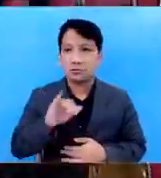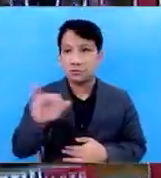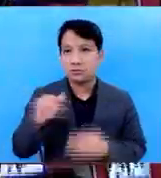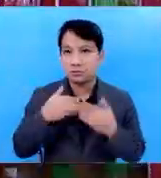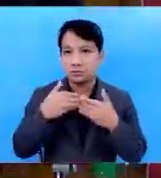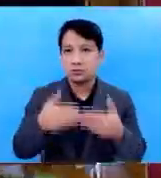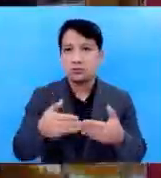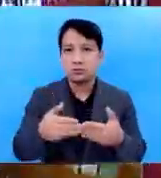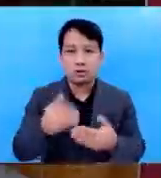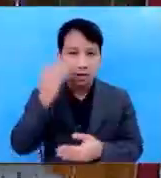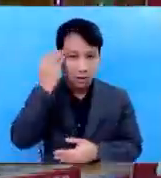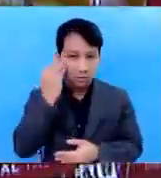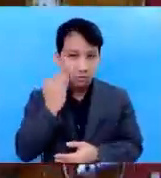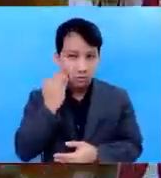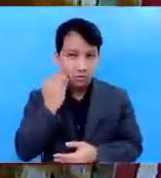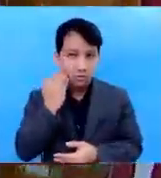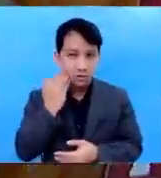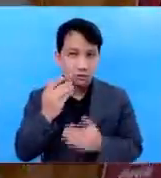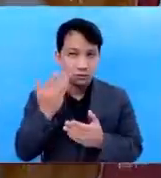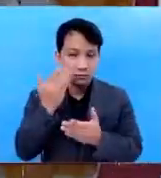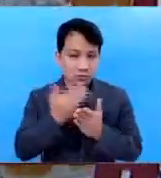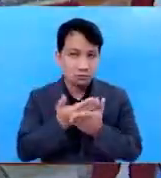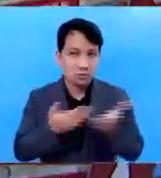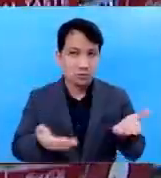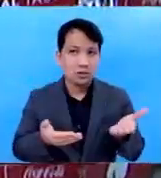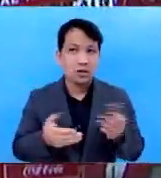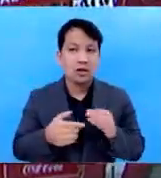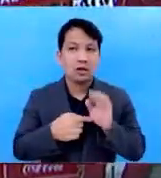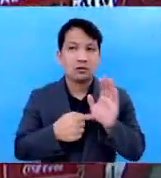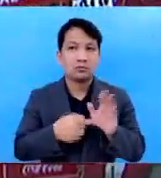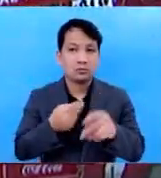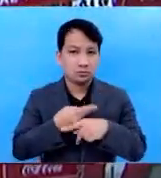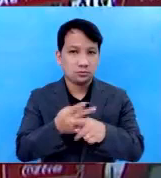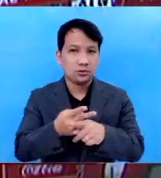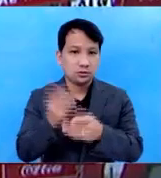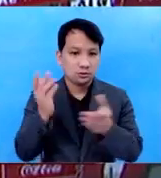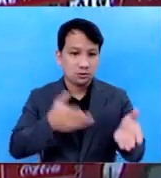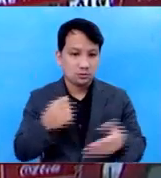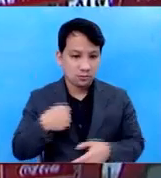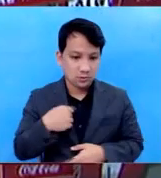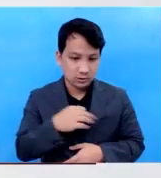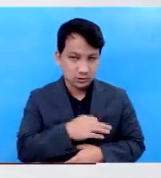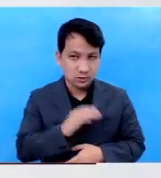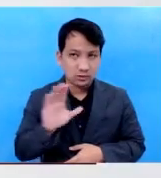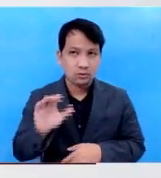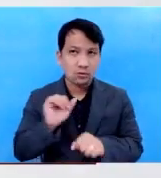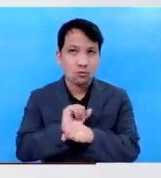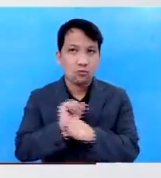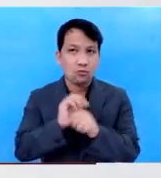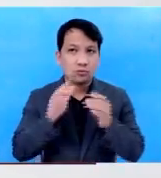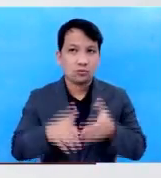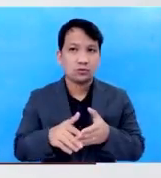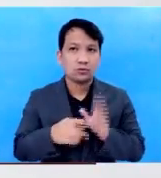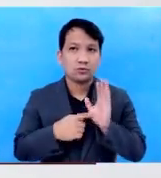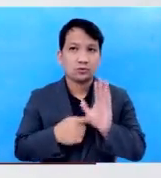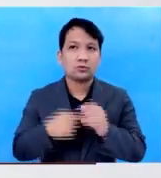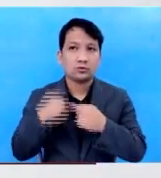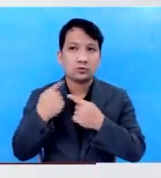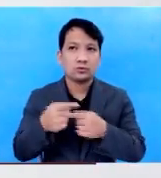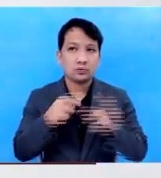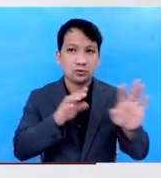kasing kapusin ang kanilang sangkap, posibleng maapektuhan ang mga empleyado nila. Like any business, you always project